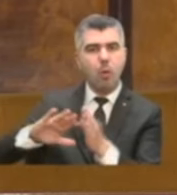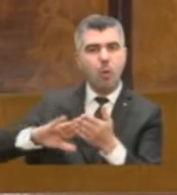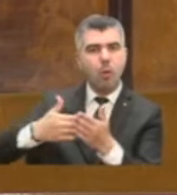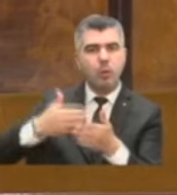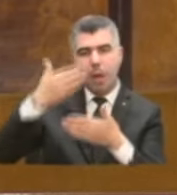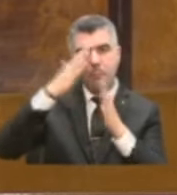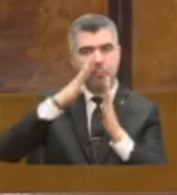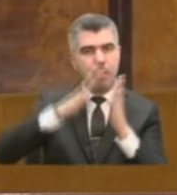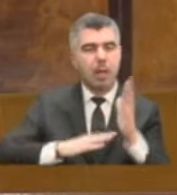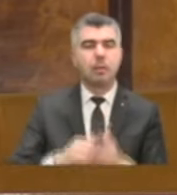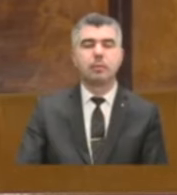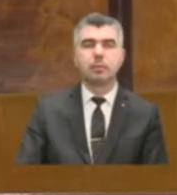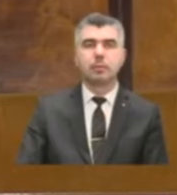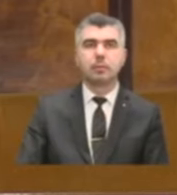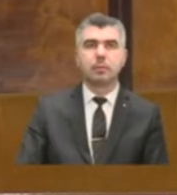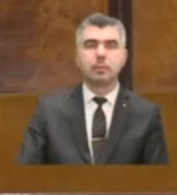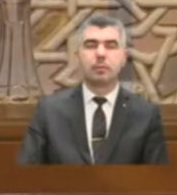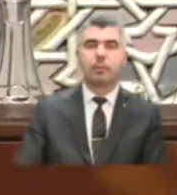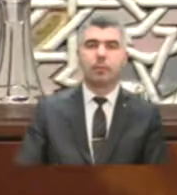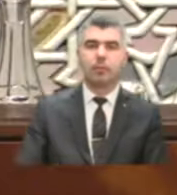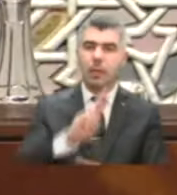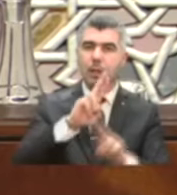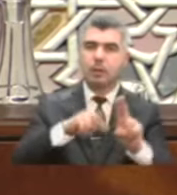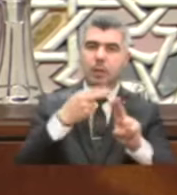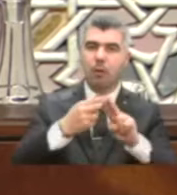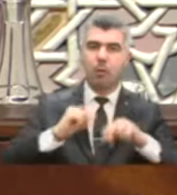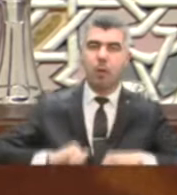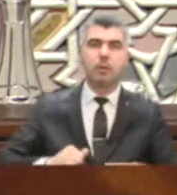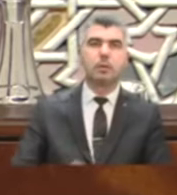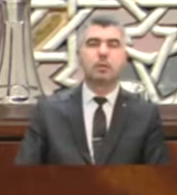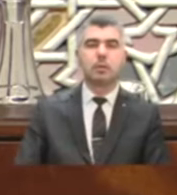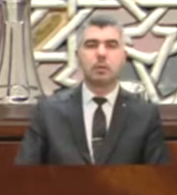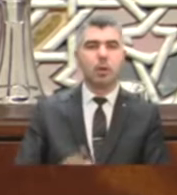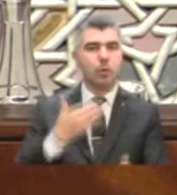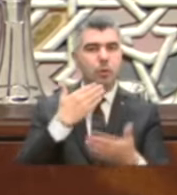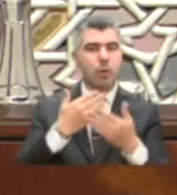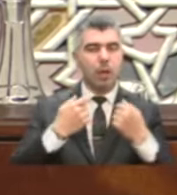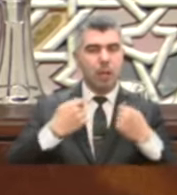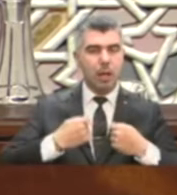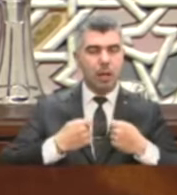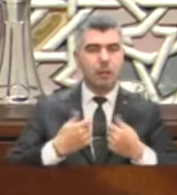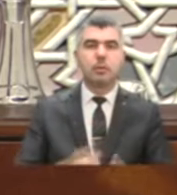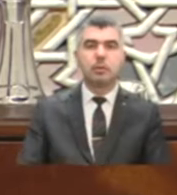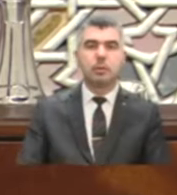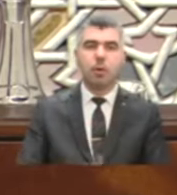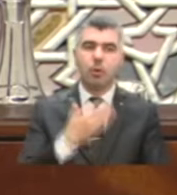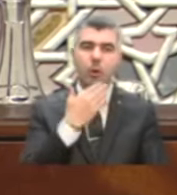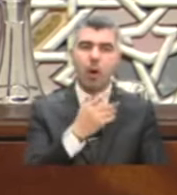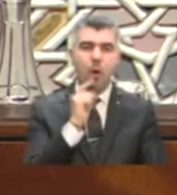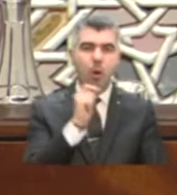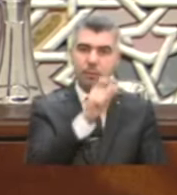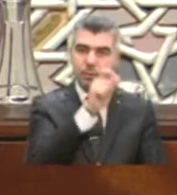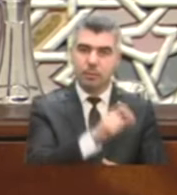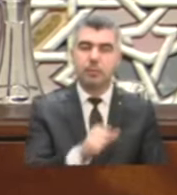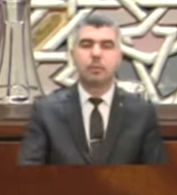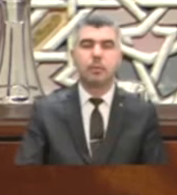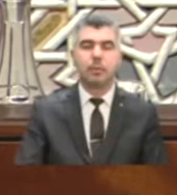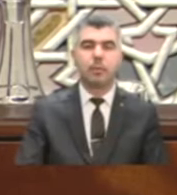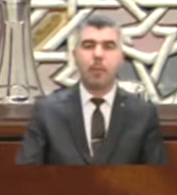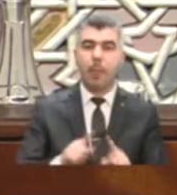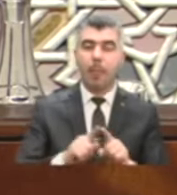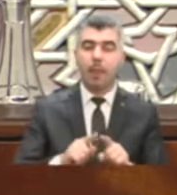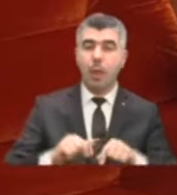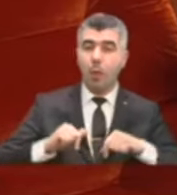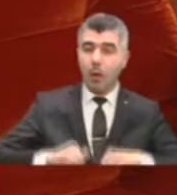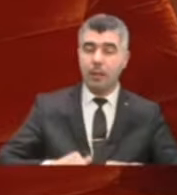المملكه. السيده الوزيره. شكرا سيد الرئيس. شكرا السيد النائب المحترم. بالنسبه لوزاره